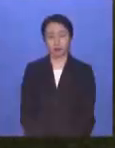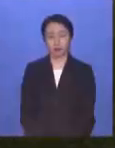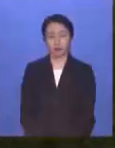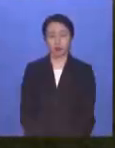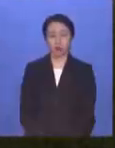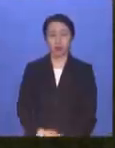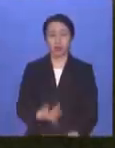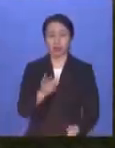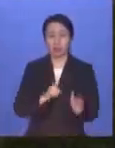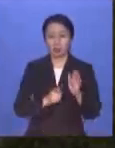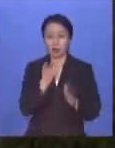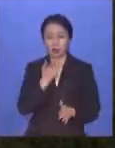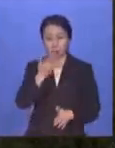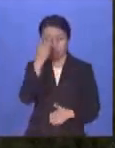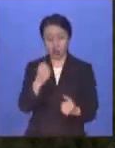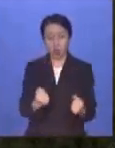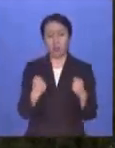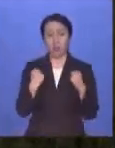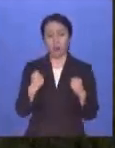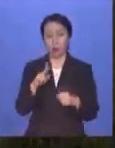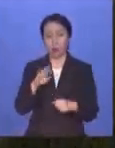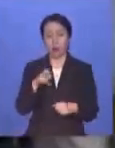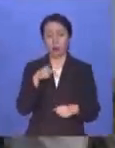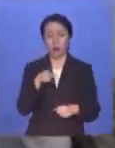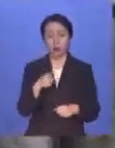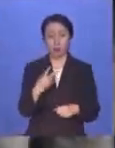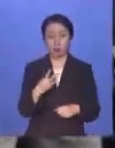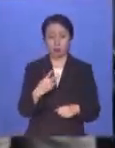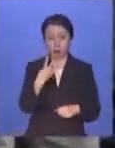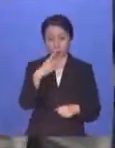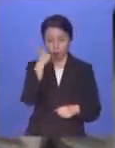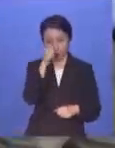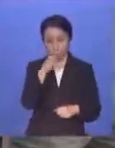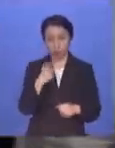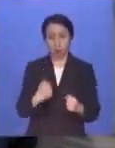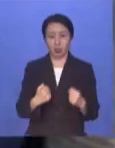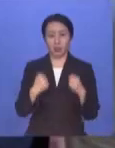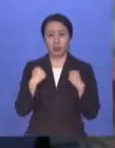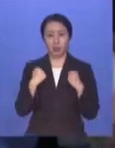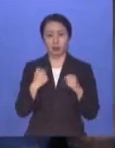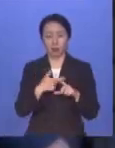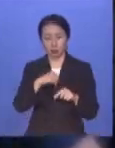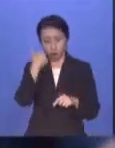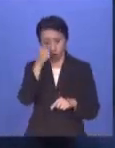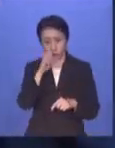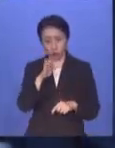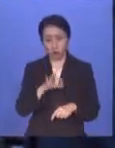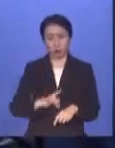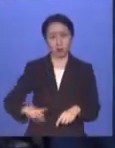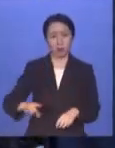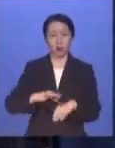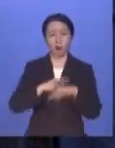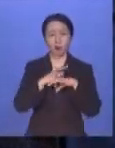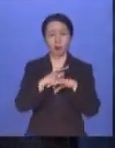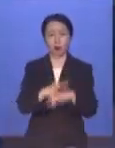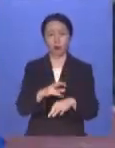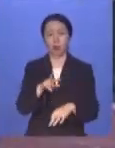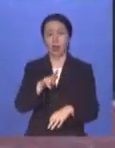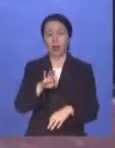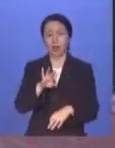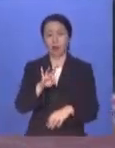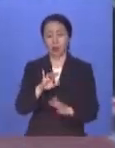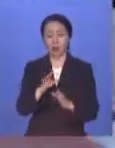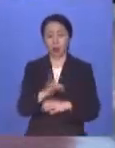Жаздың басты спорттық оқиғасы Ақбида 2024 облыстық спартакиадасы. Биыл Есіл ауданында өтіп отыр. Явлинка